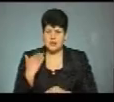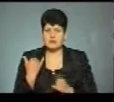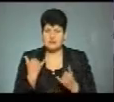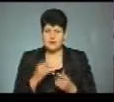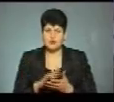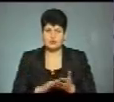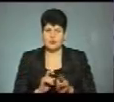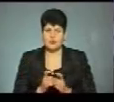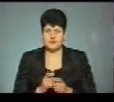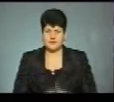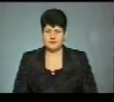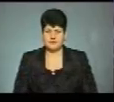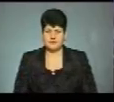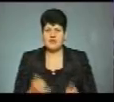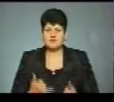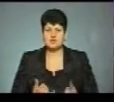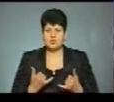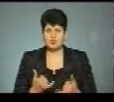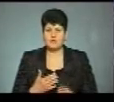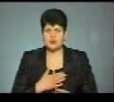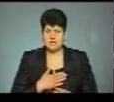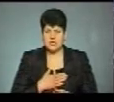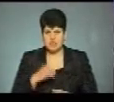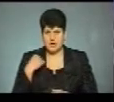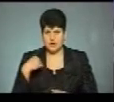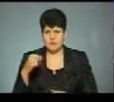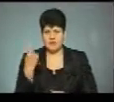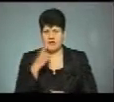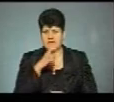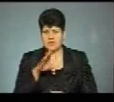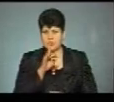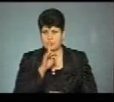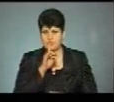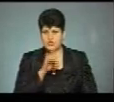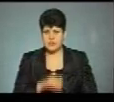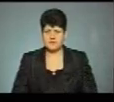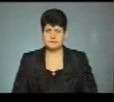боротьба. Вшануємо наших героїв хвилиною мовчання.